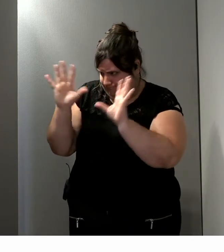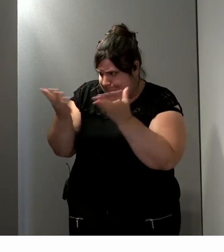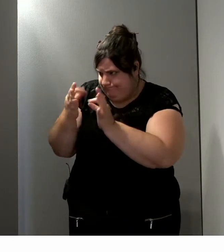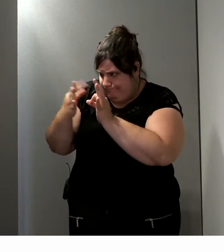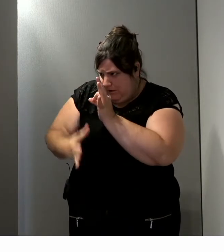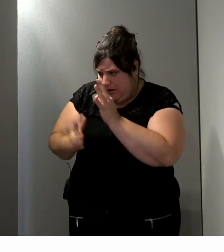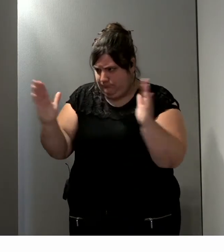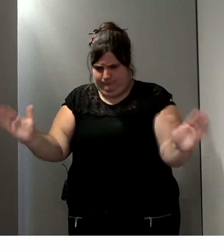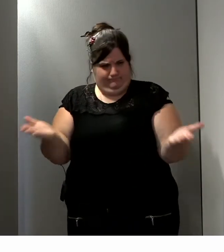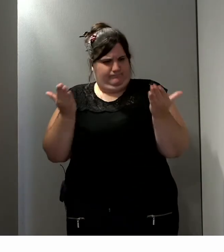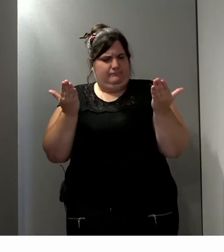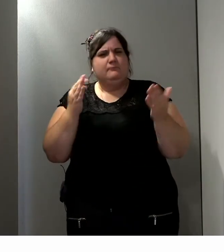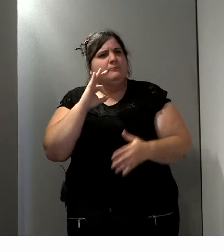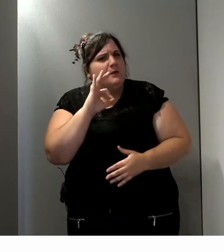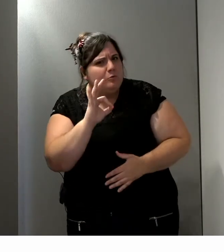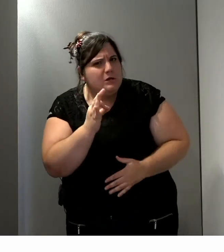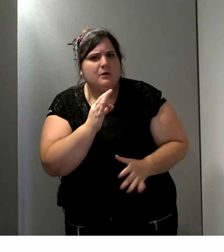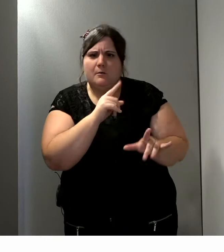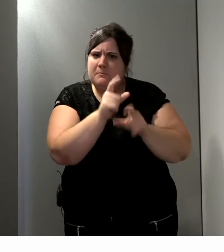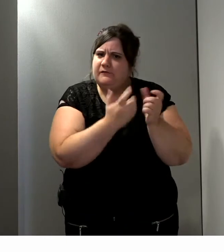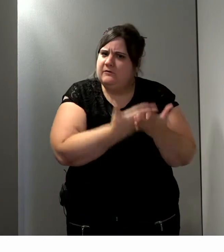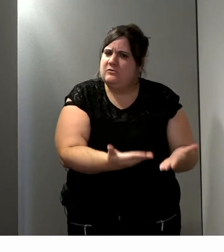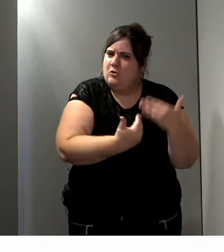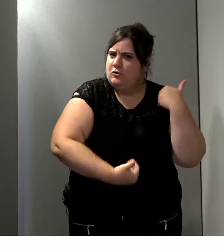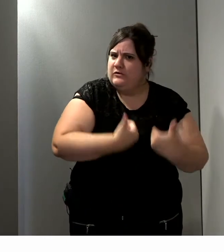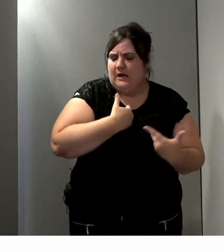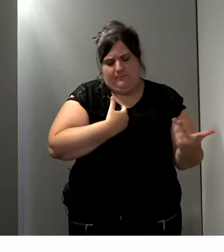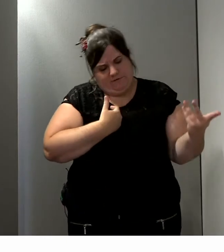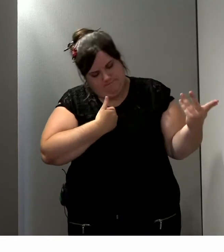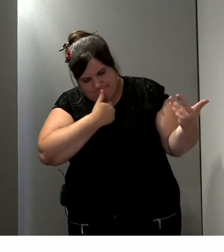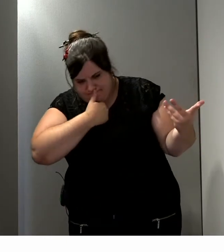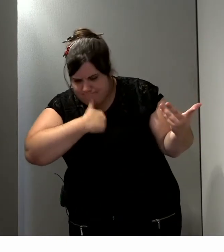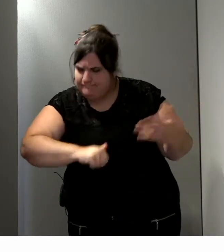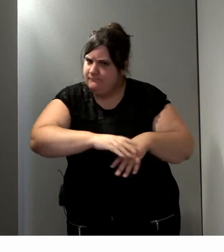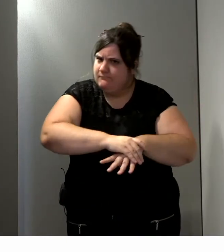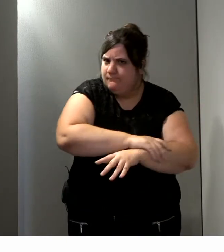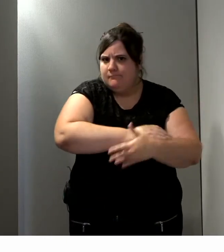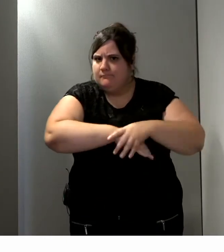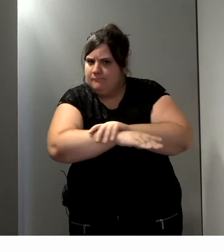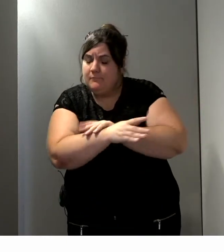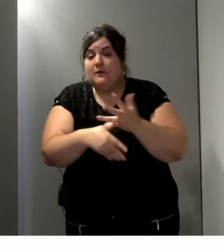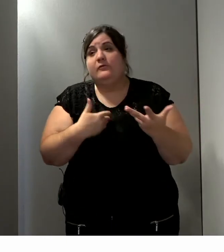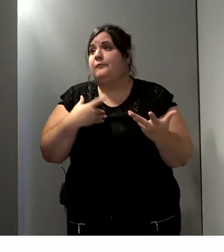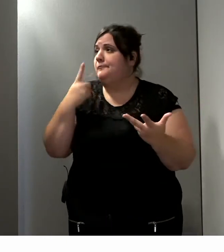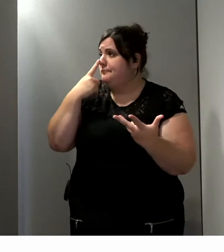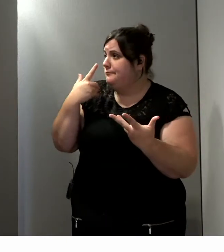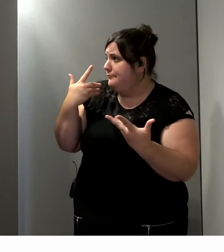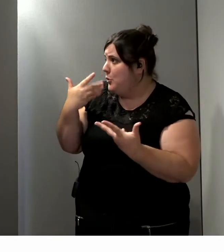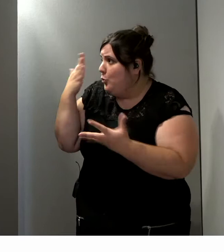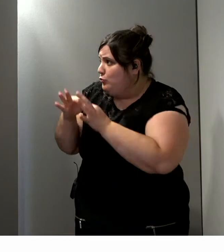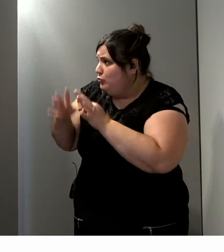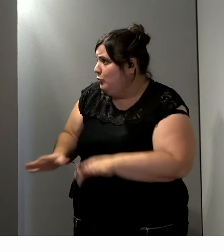bien sûr, une part des personnes en situation de handicap qui entreprend par nécessité, certains diront par dépit,